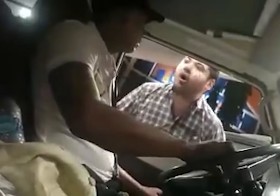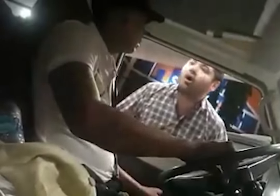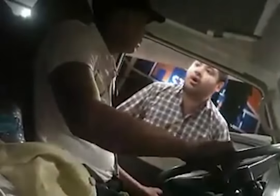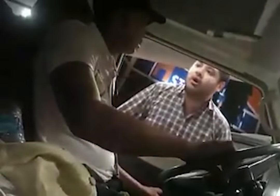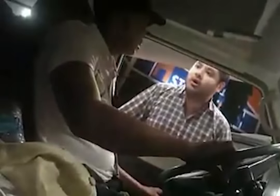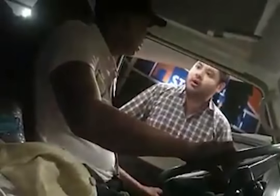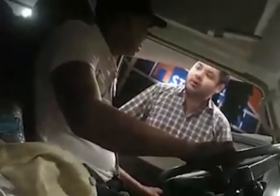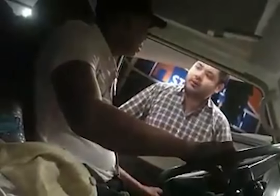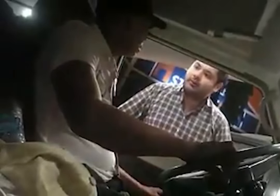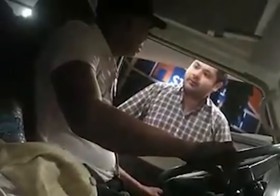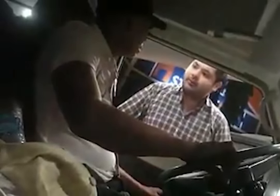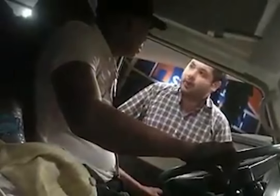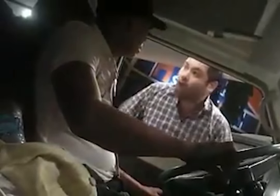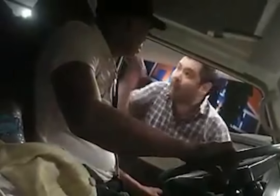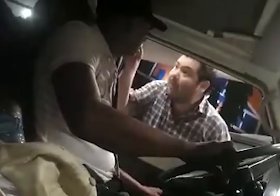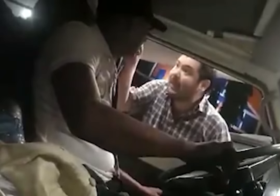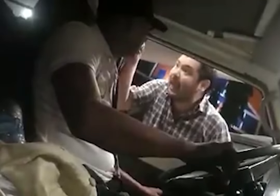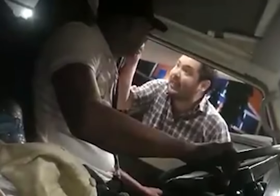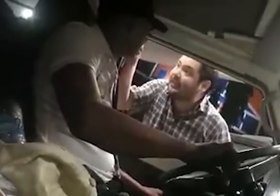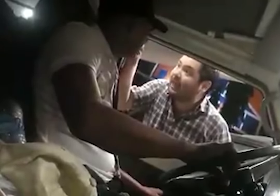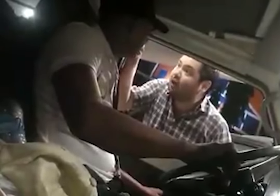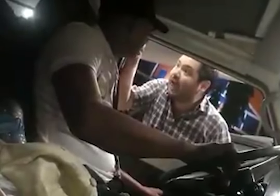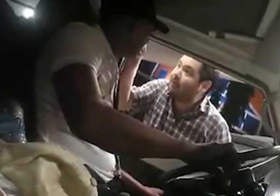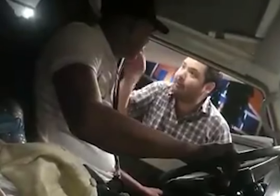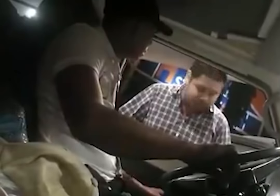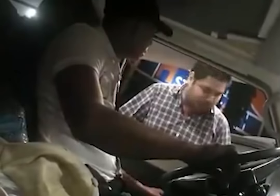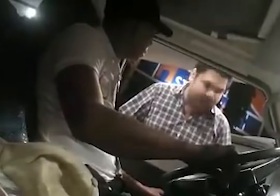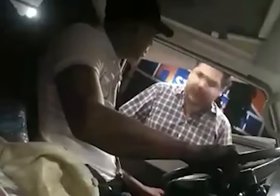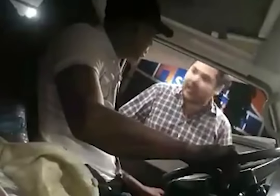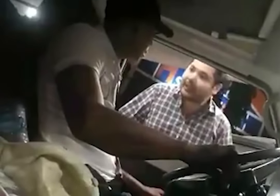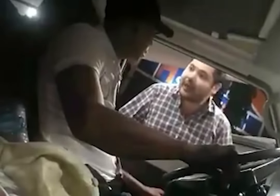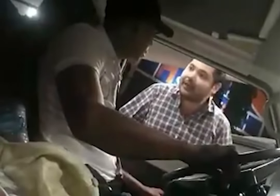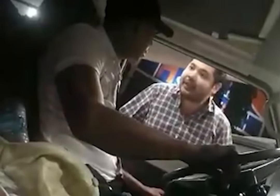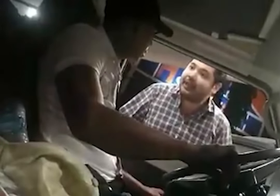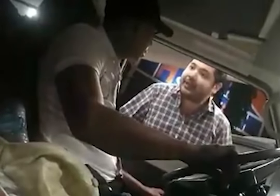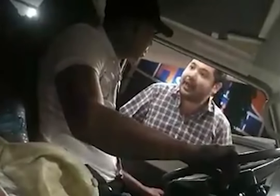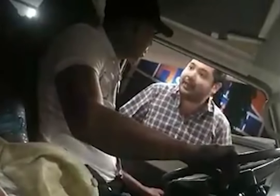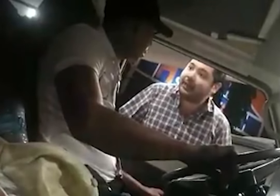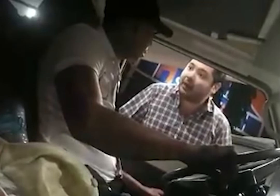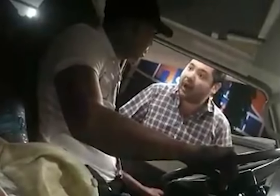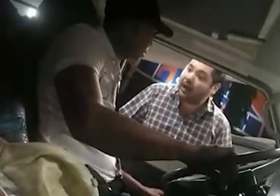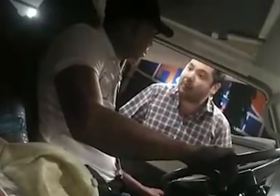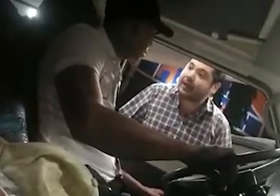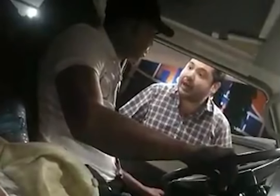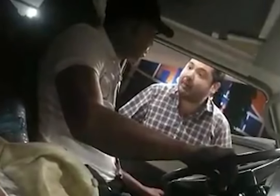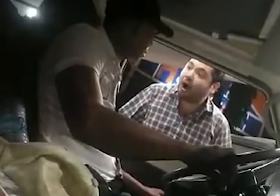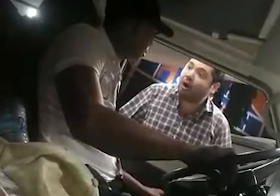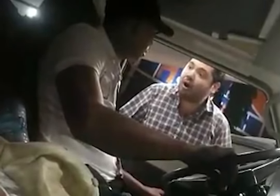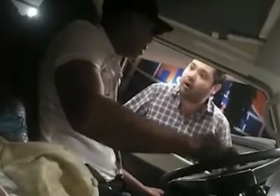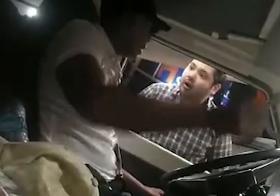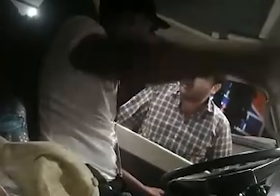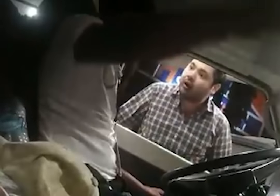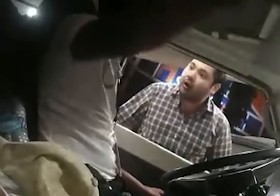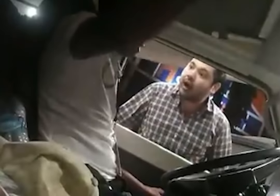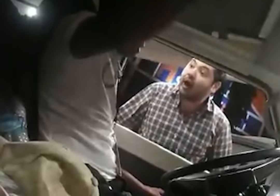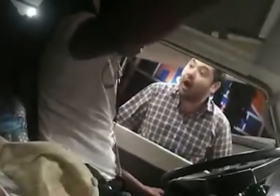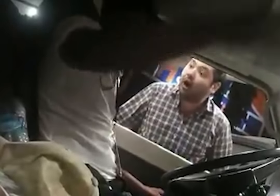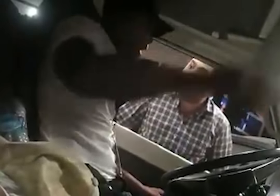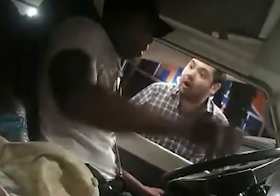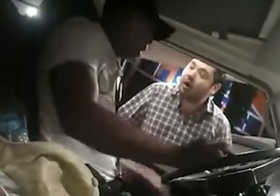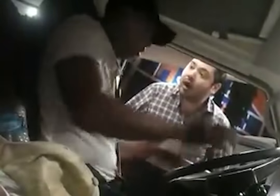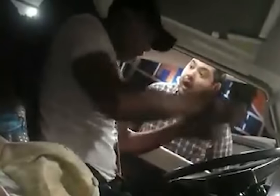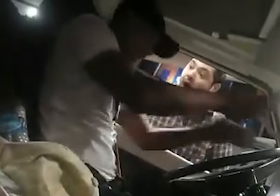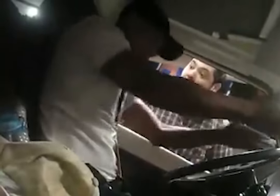mo! Ipat ka lang ba? Bato! Tumahimik ka! Hindi kita kausap! Porket L300, ano kala mo sarili mo? Bakit ikaw mamayari